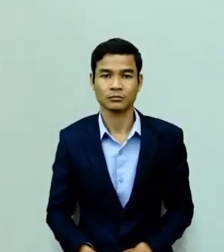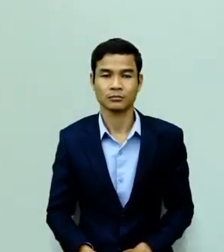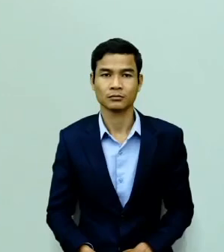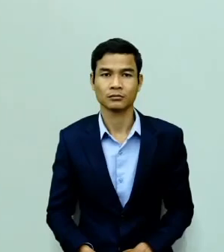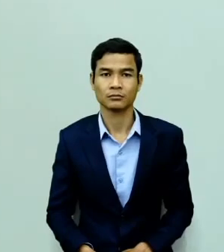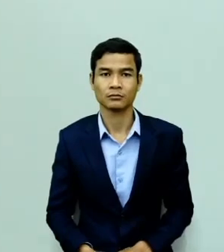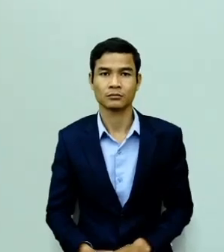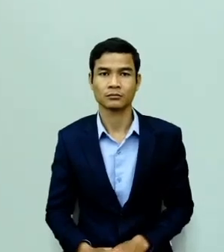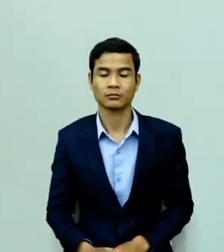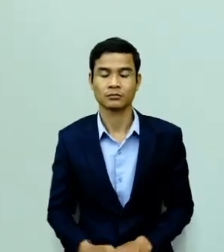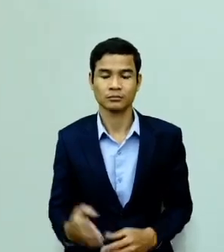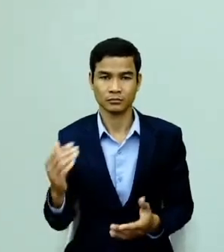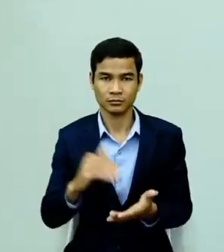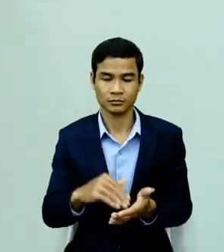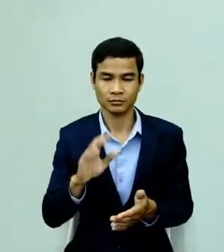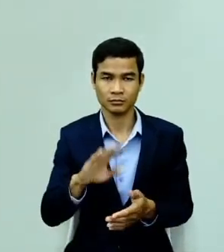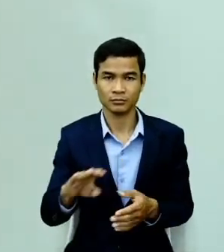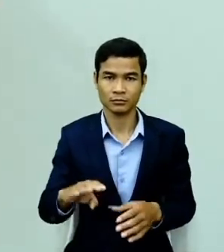ចាម្ដងទៀត